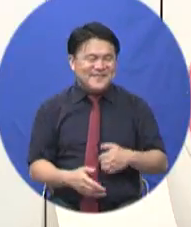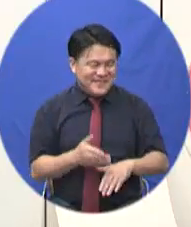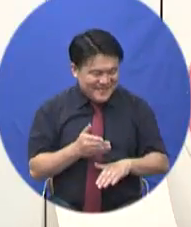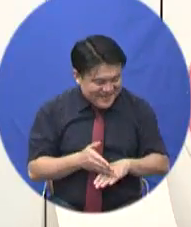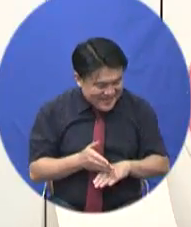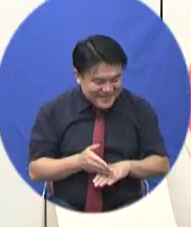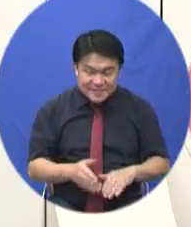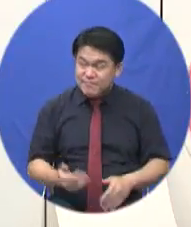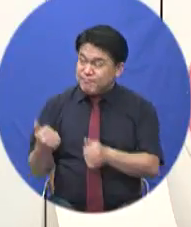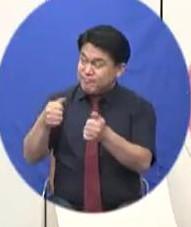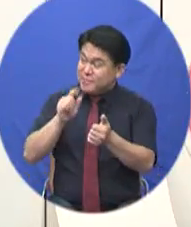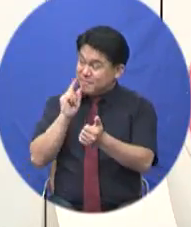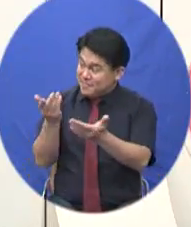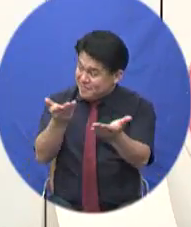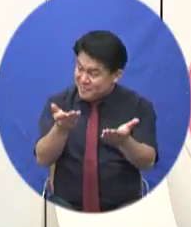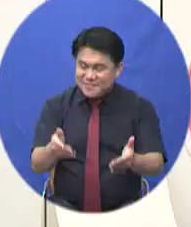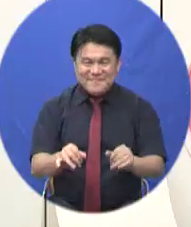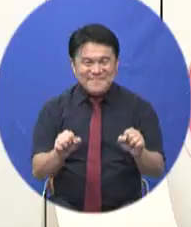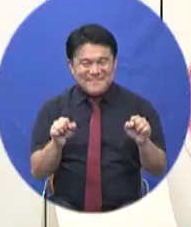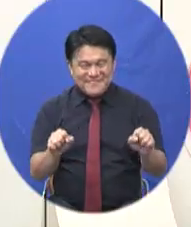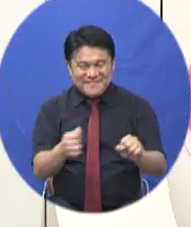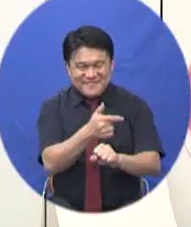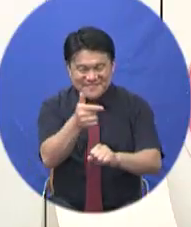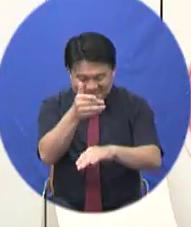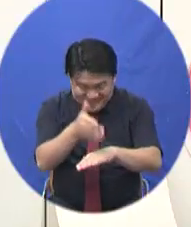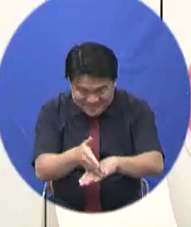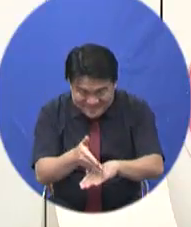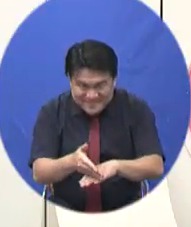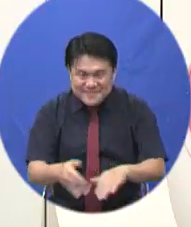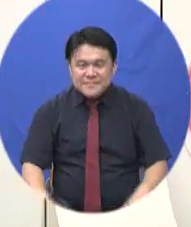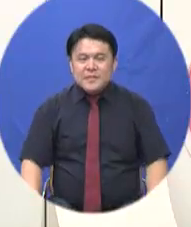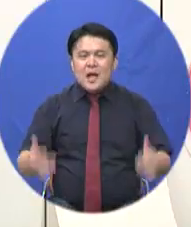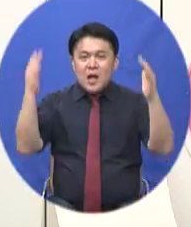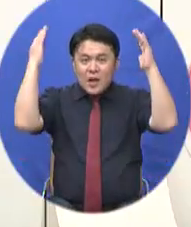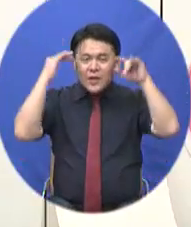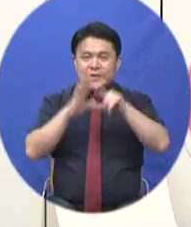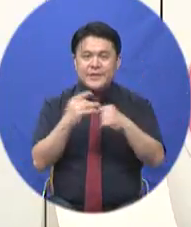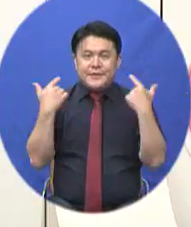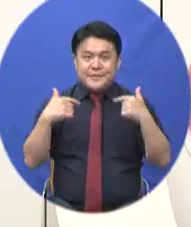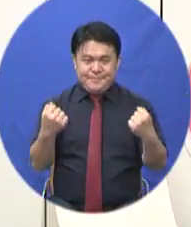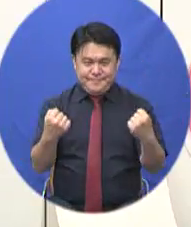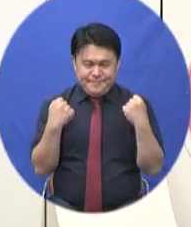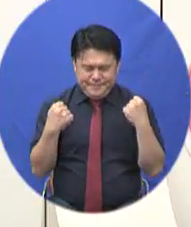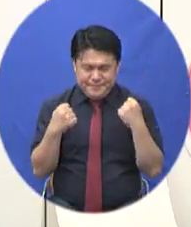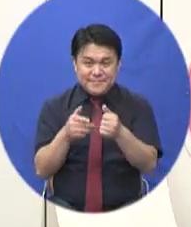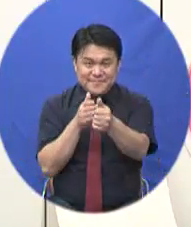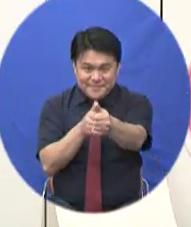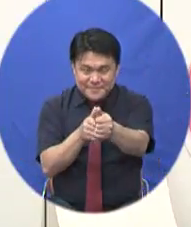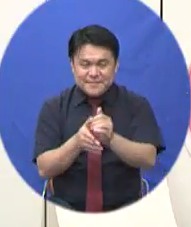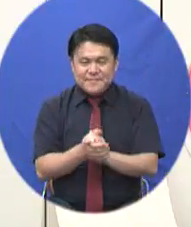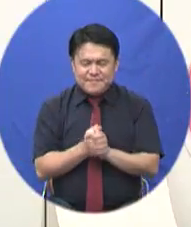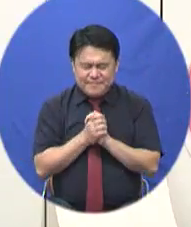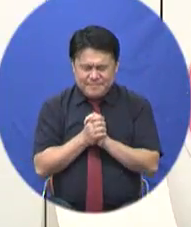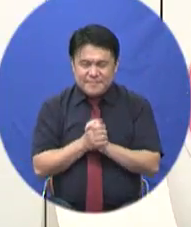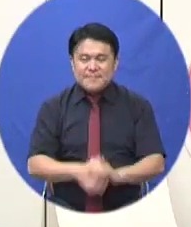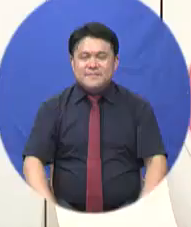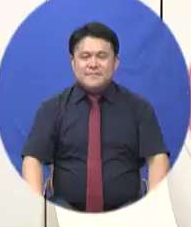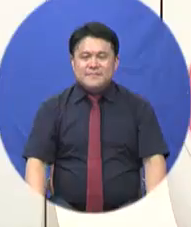고맙습니다. 우선 인사 말씀 한번 하시죠. 네, 대단히 감사합니다. 이 더위에 늘 건강 유의하시길